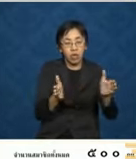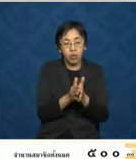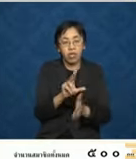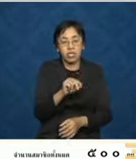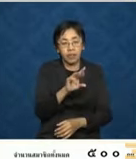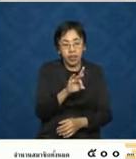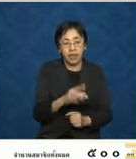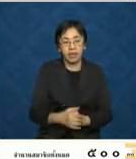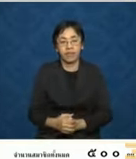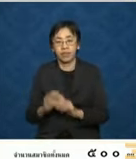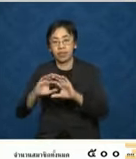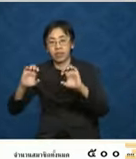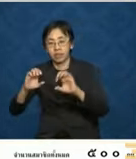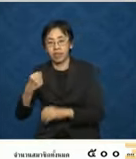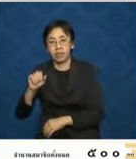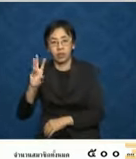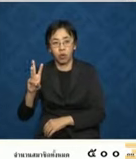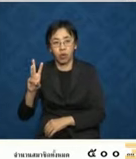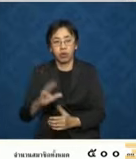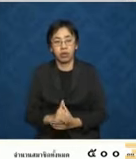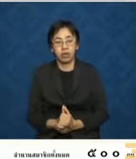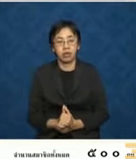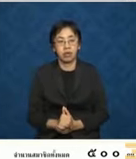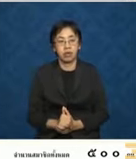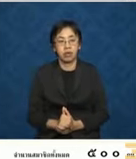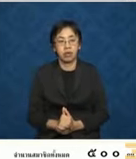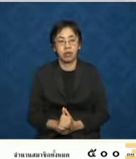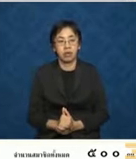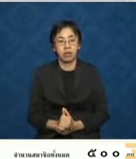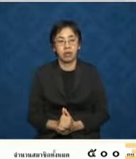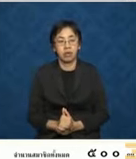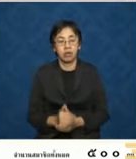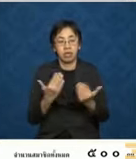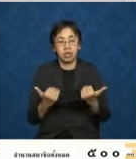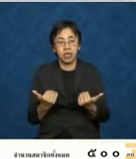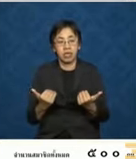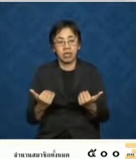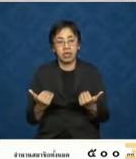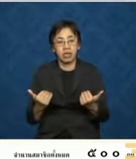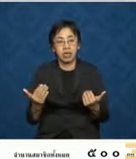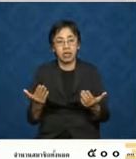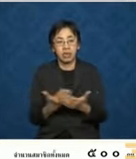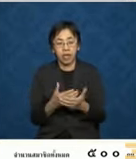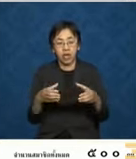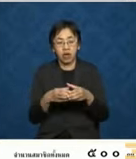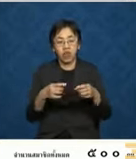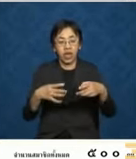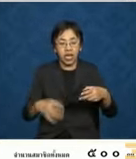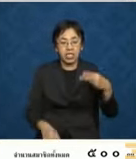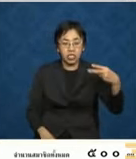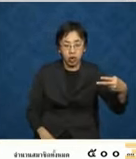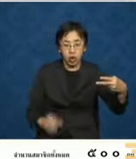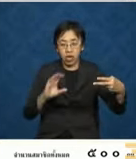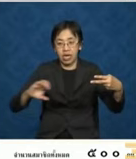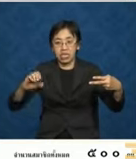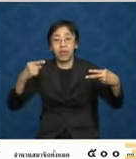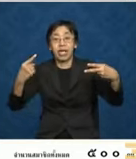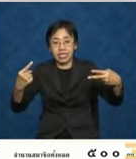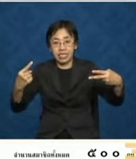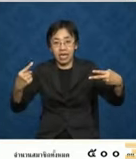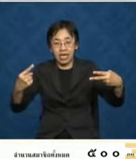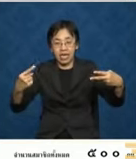ล้วก็ฝ่ายรัฐบาล16เพราะฉะนั้นหลังจากนี้จะเปลี่ยนเป็นการเรียกฝ่ายค้าน2แล้วก็รัฐบาล1นะครับเพื่อเป็นสัดส่วนตาม